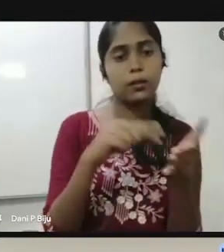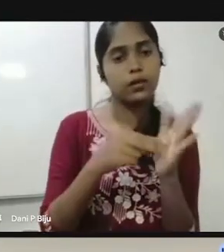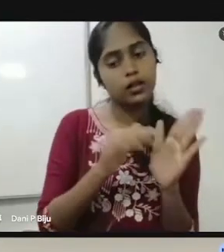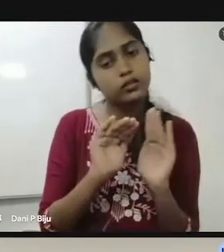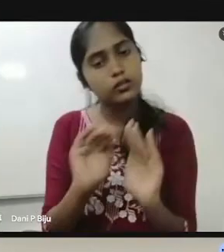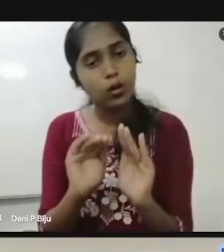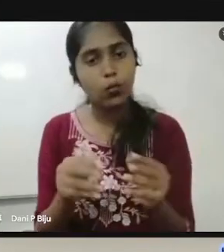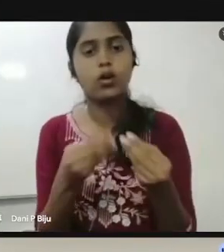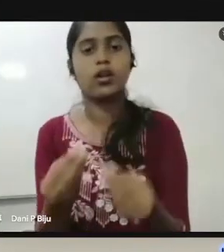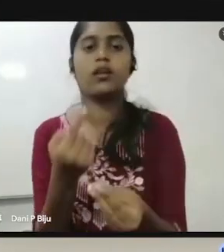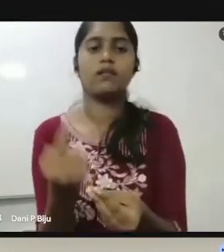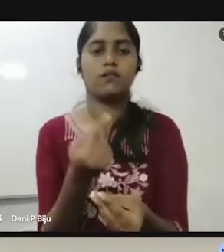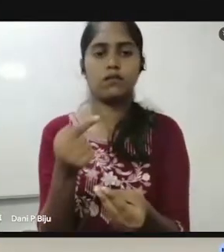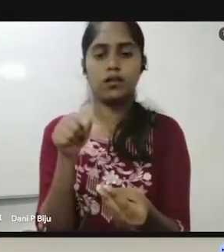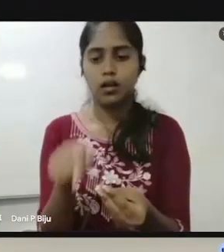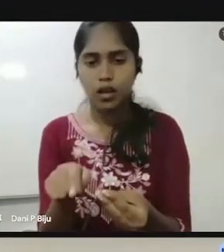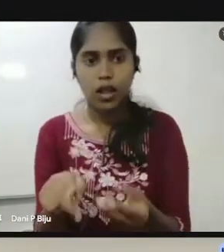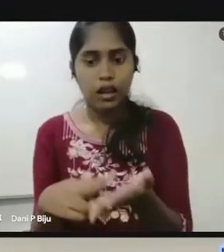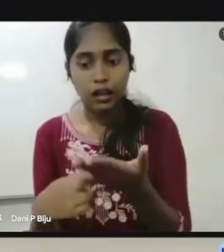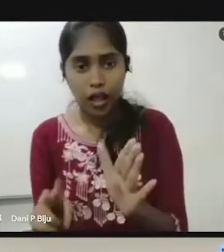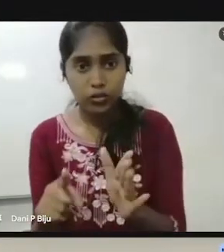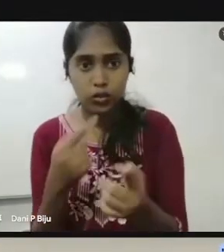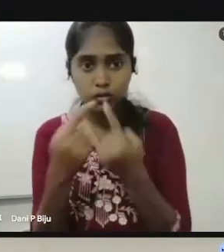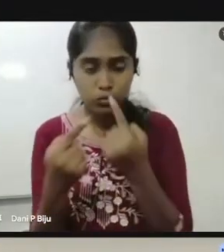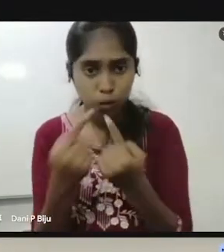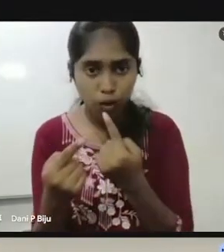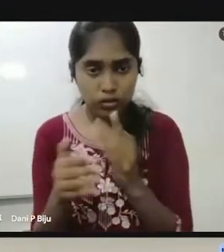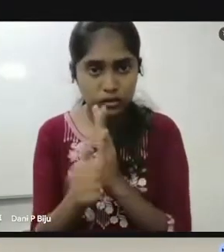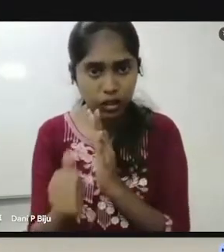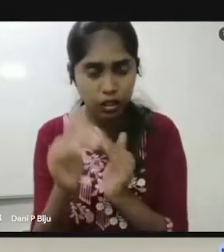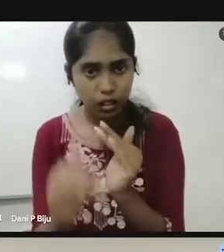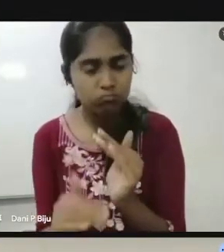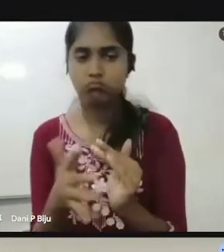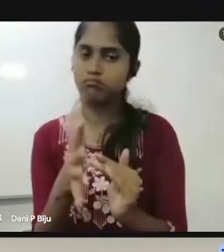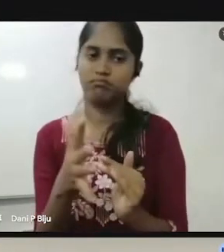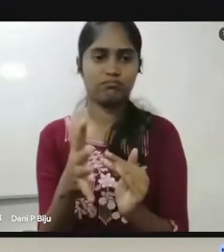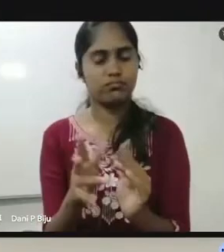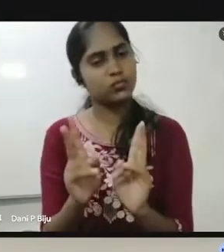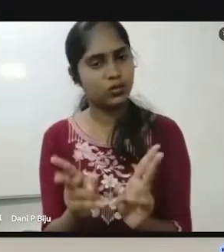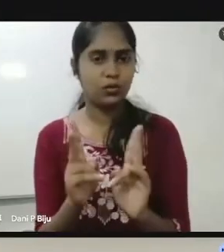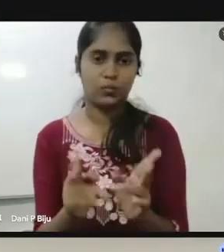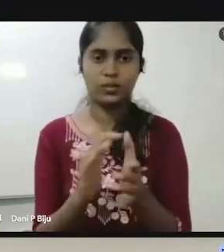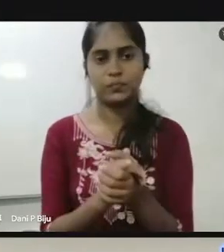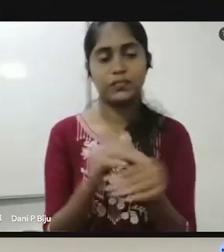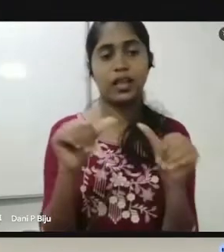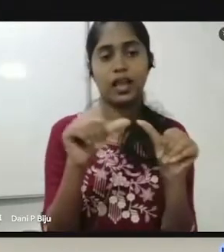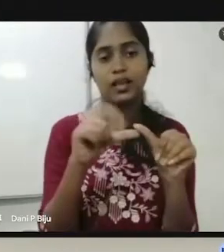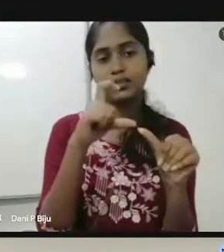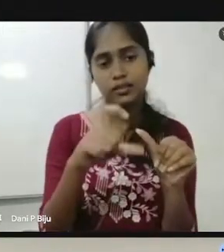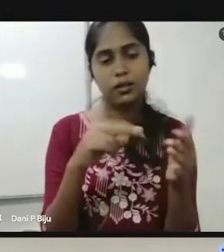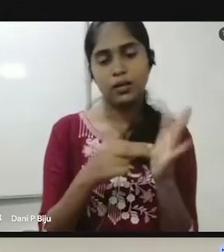പഠനങ്ങളും എല്ലാം ഇതിന് സപ്പോർട്ടായിട്ടാണ് അവര് പറയുന്നത്. അതായത് ഒരു കുട്ടിക്ക് സംസാരം AAC ഉപയോഗിക്കുന്നത് പോലെ